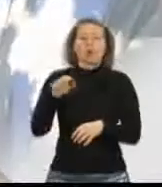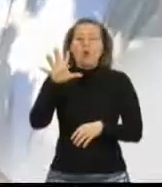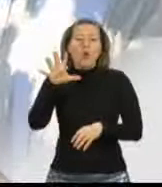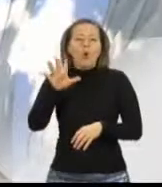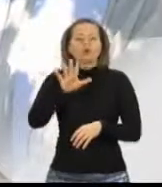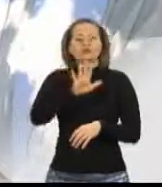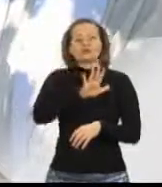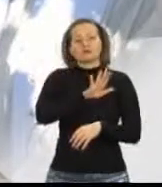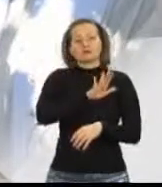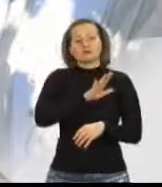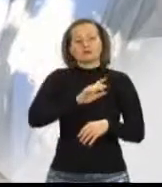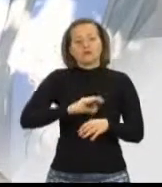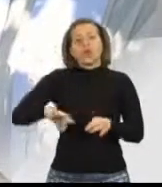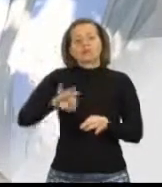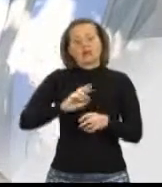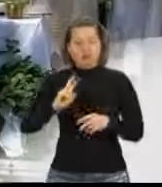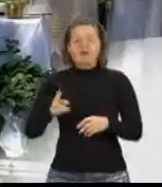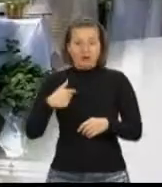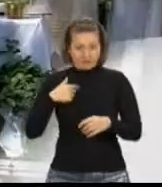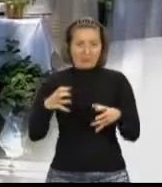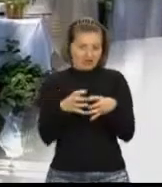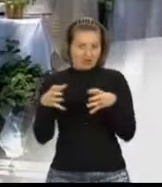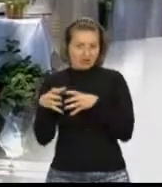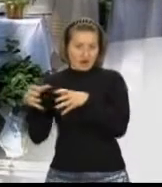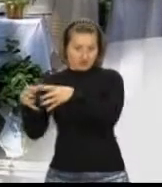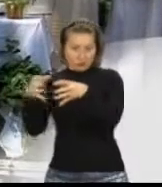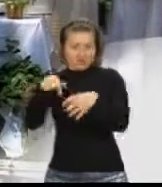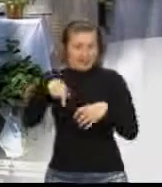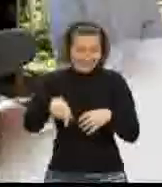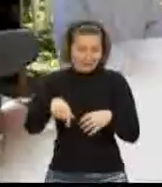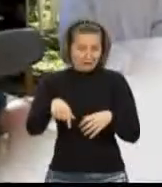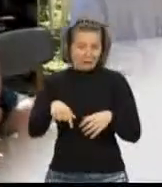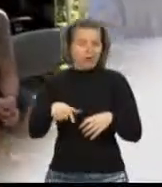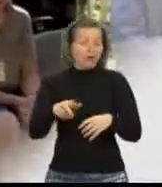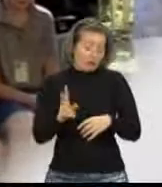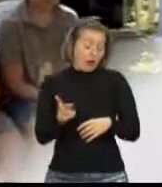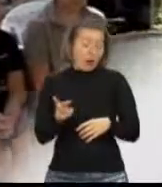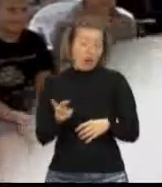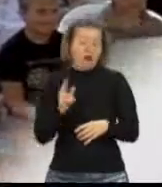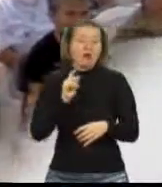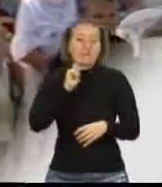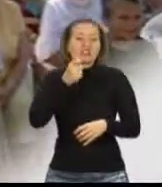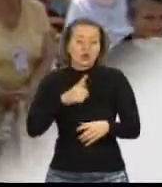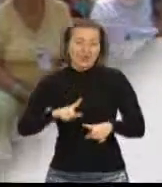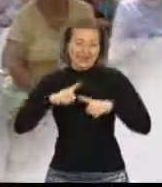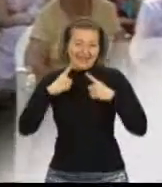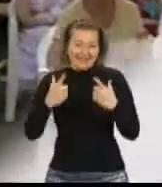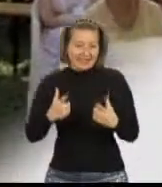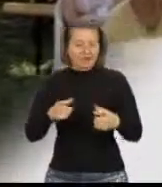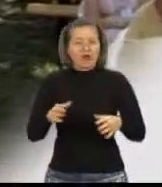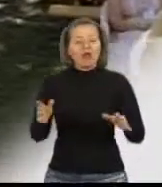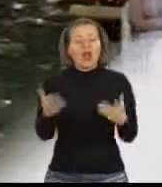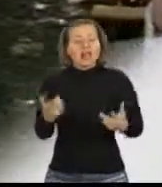elcsatolt országában van bejegyzett civil szervezetünk, ahol lelkes, önkéntes